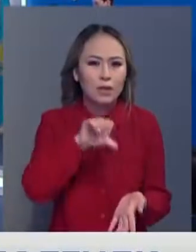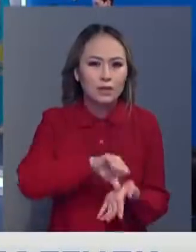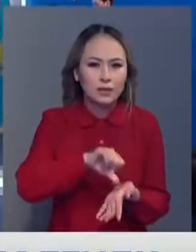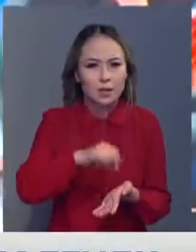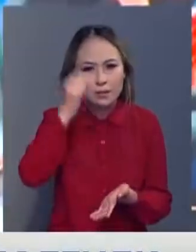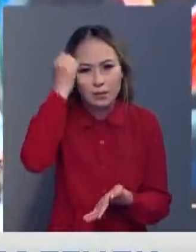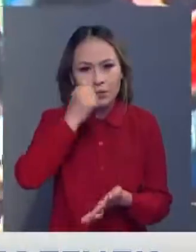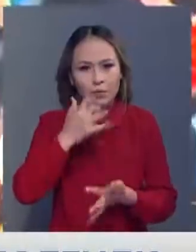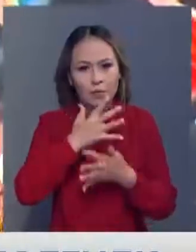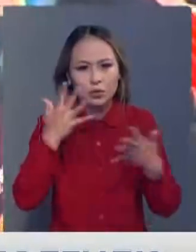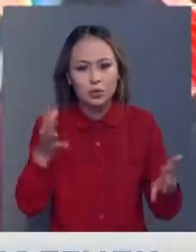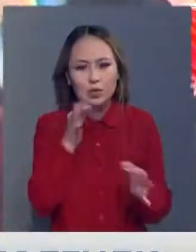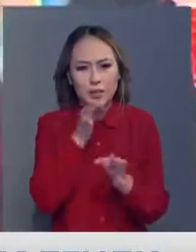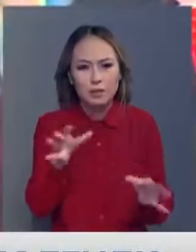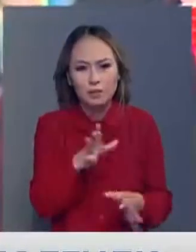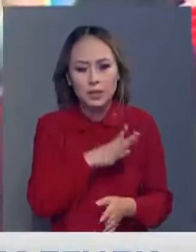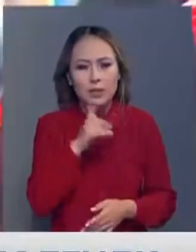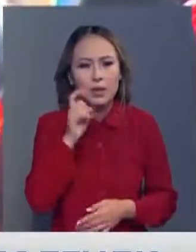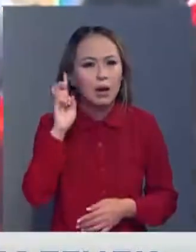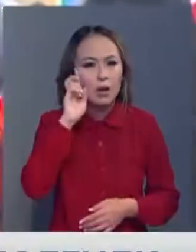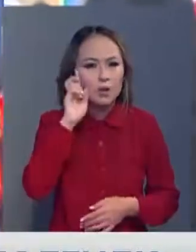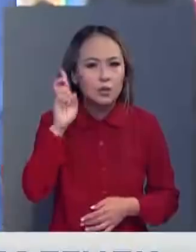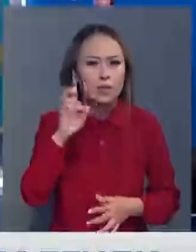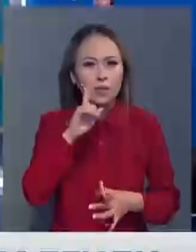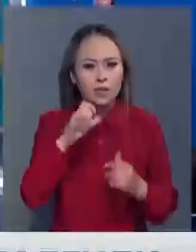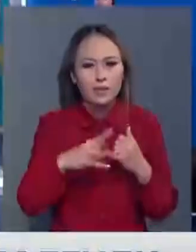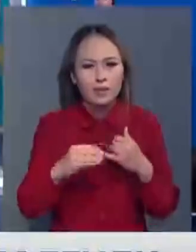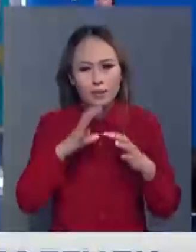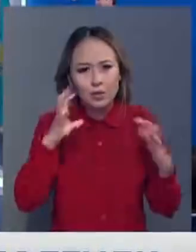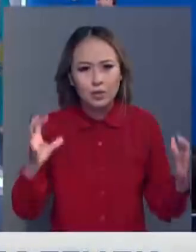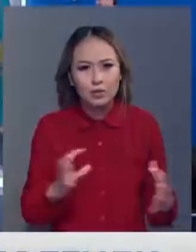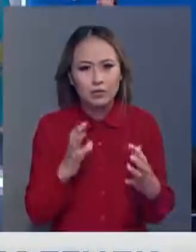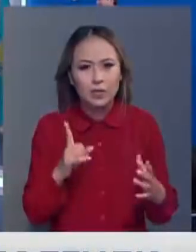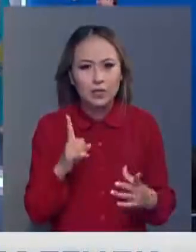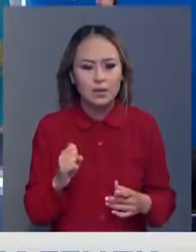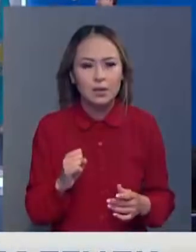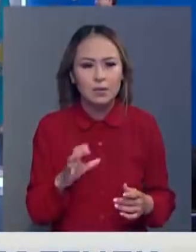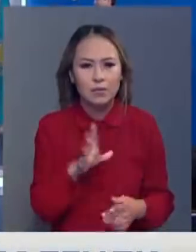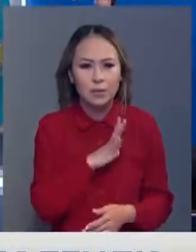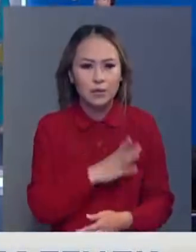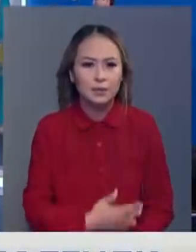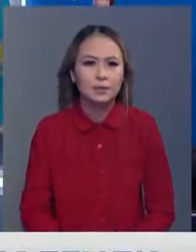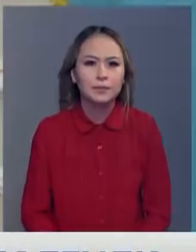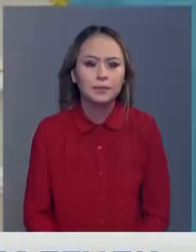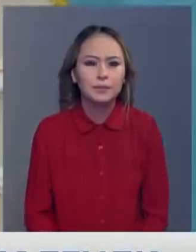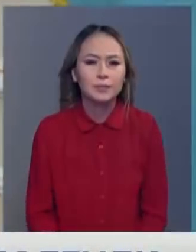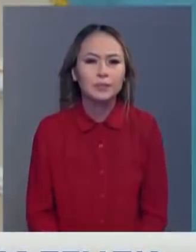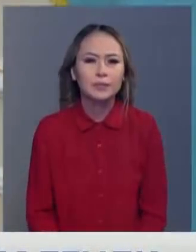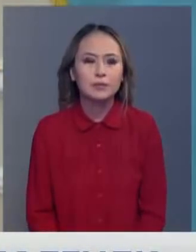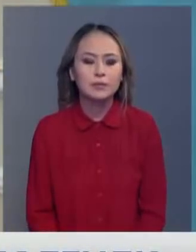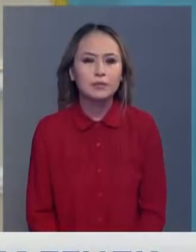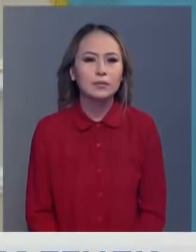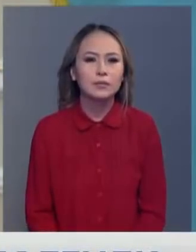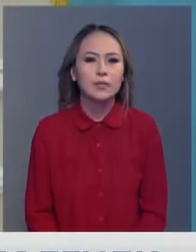алғысына бөленіп отыр. Елім деп емірінген жандарға елдің берген батасы осы болса керек. Осы